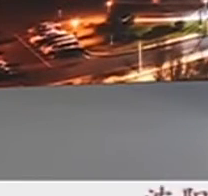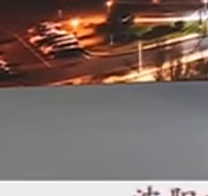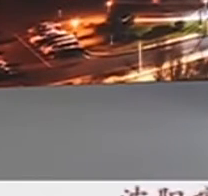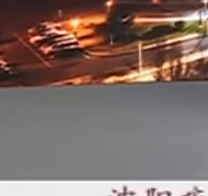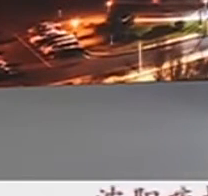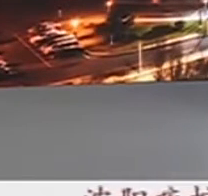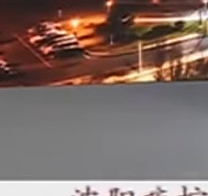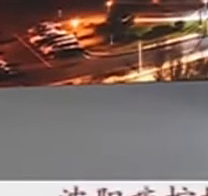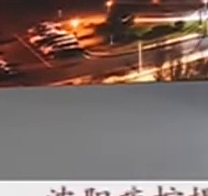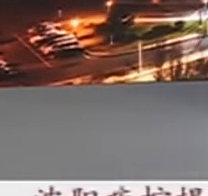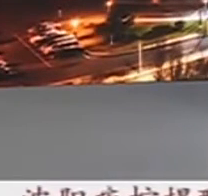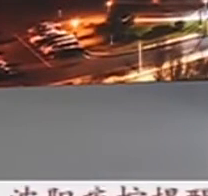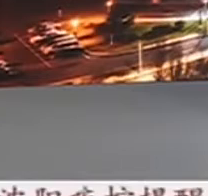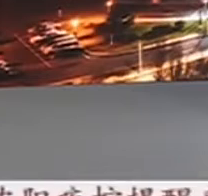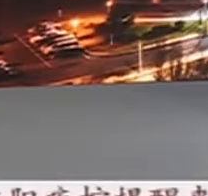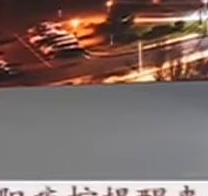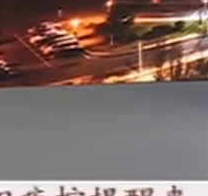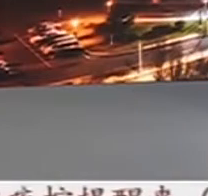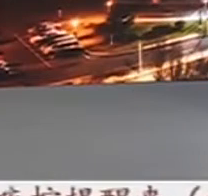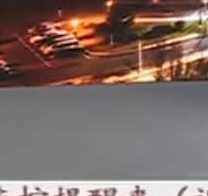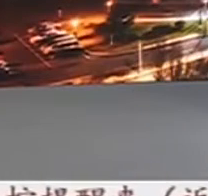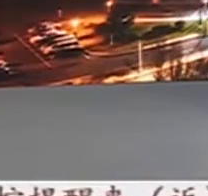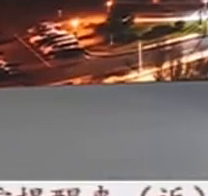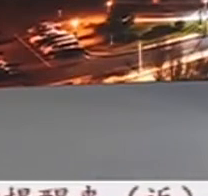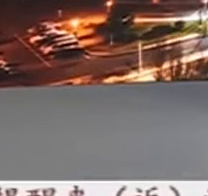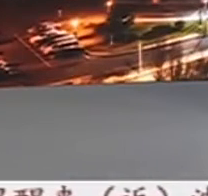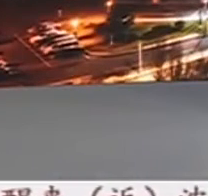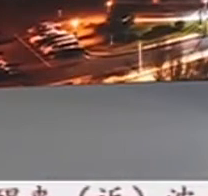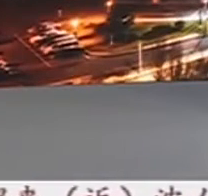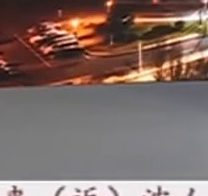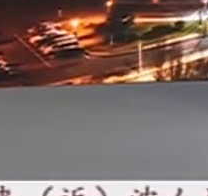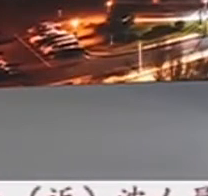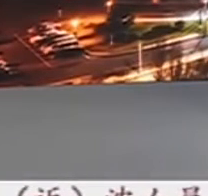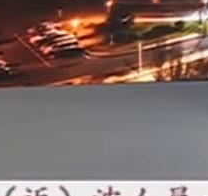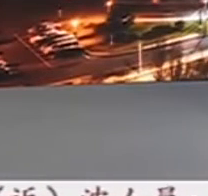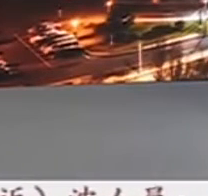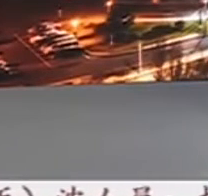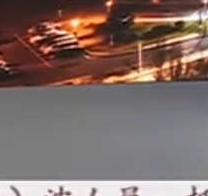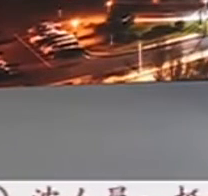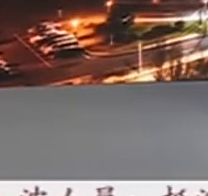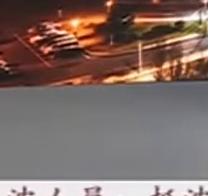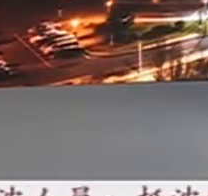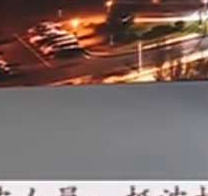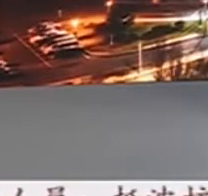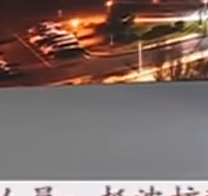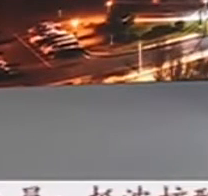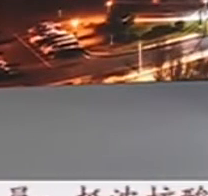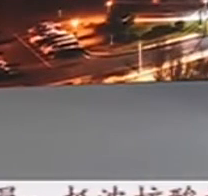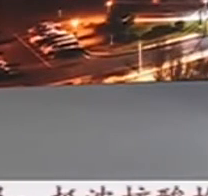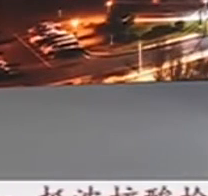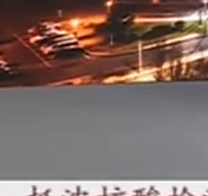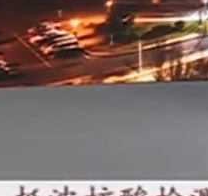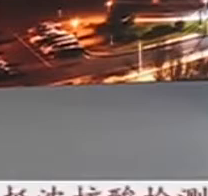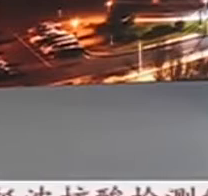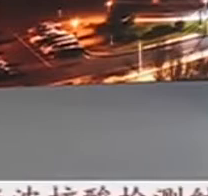间。本届冬残奥会，我们省也有许多运动员参加，目前他们已经转训去北京了。